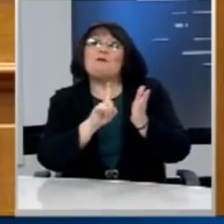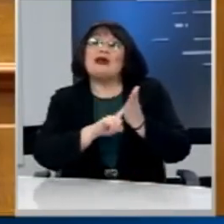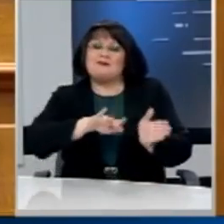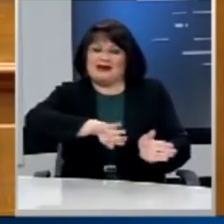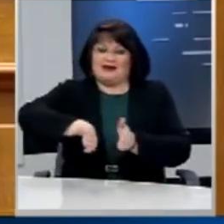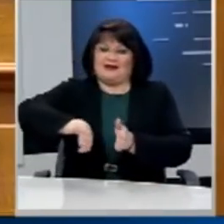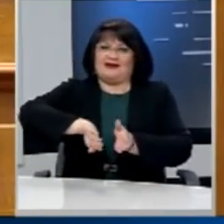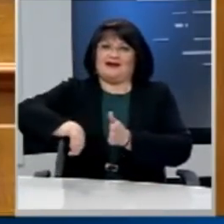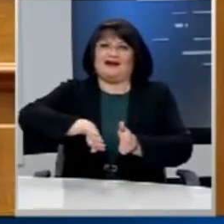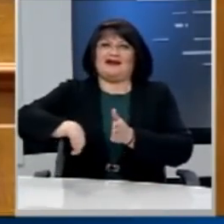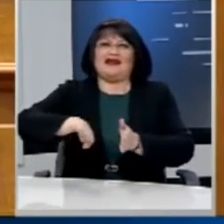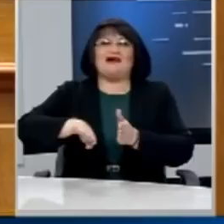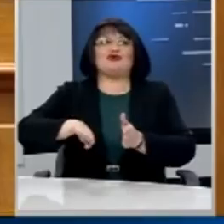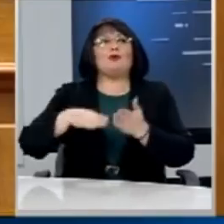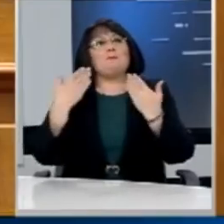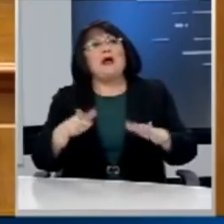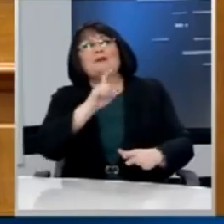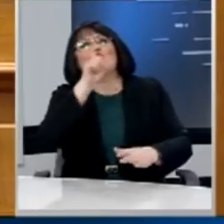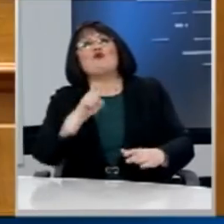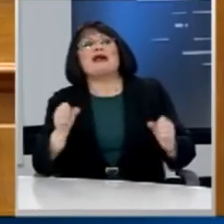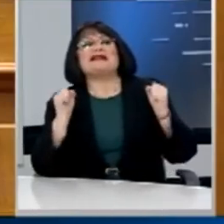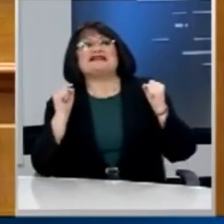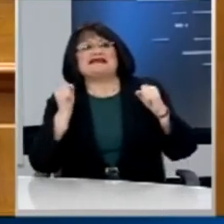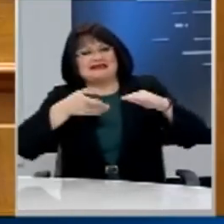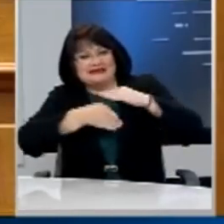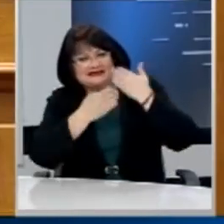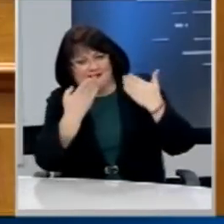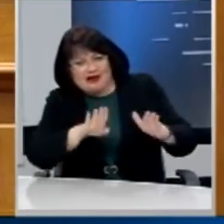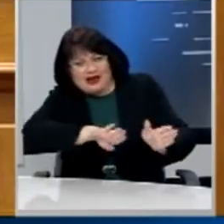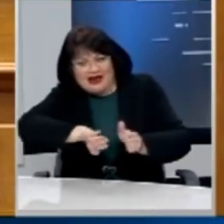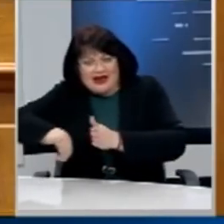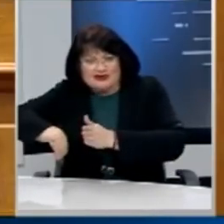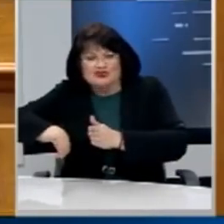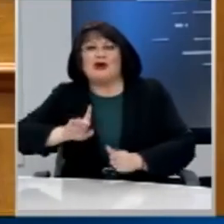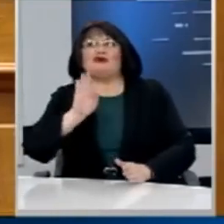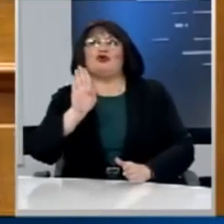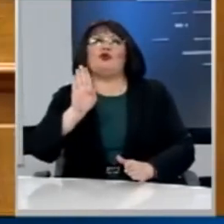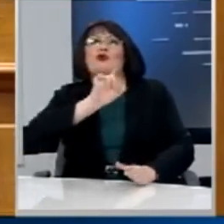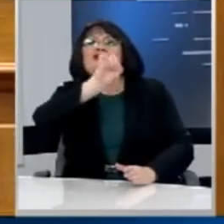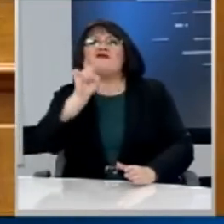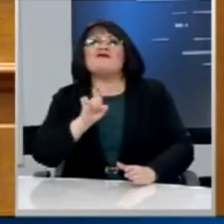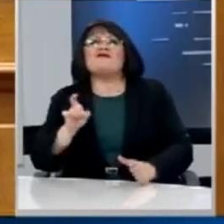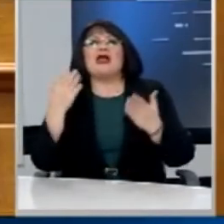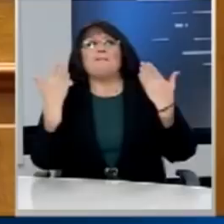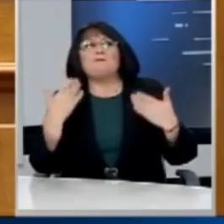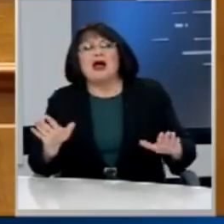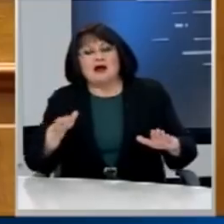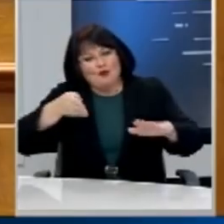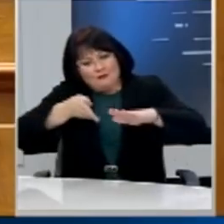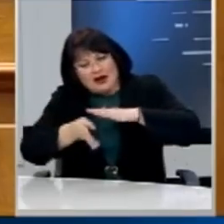παραμερίσουμε το βιωμένο. Μέρος του βιωμένου στην πατρίδα